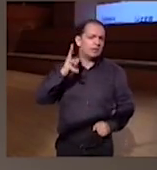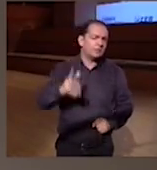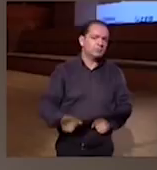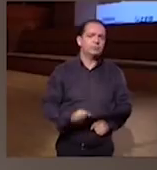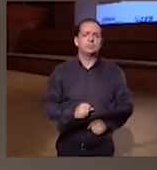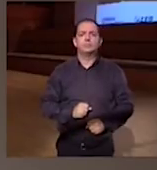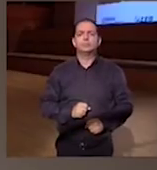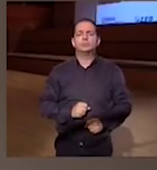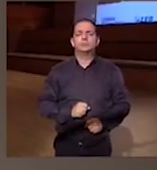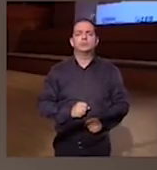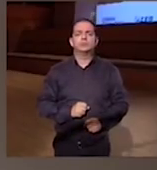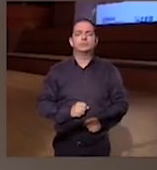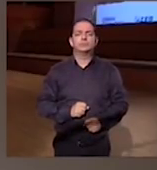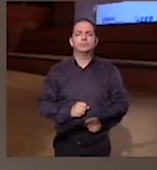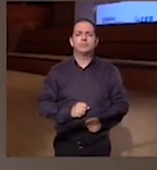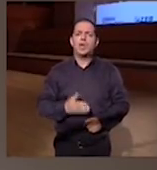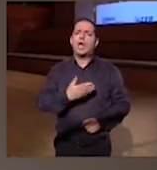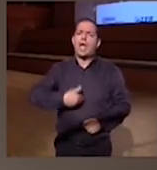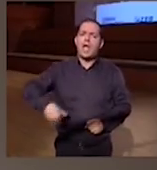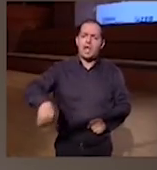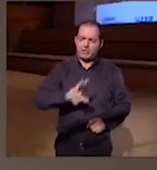Χάρη στην από κοινού προσπάθεια,